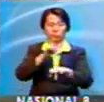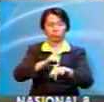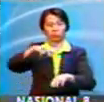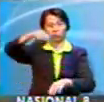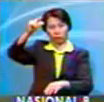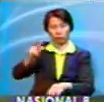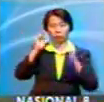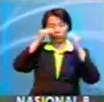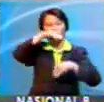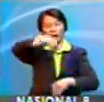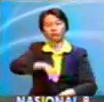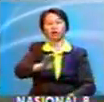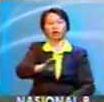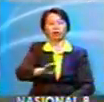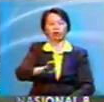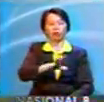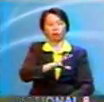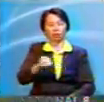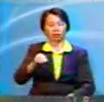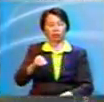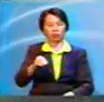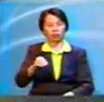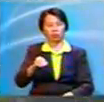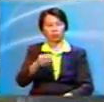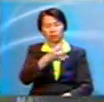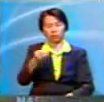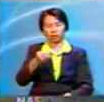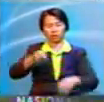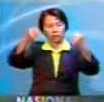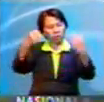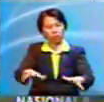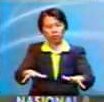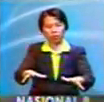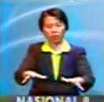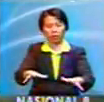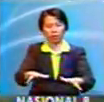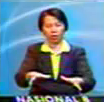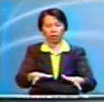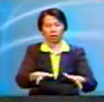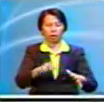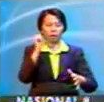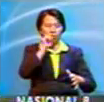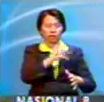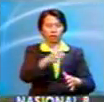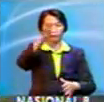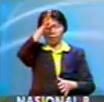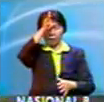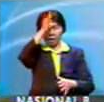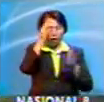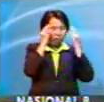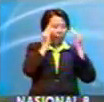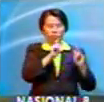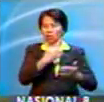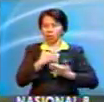Gunung Gajah Terong ini dan kehilangannya disedari oleh Rusia dan juga bapanya